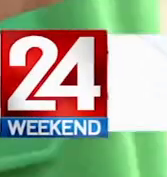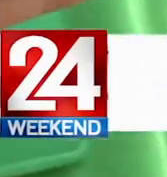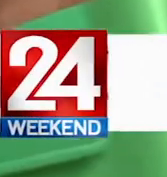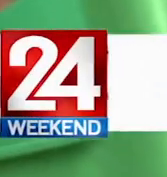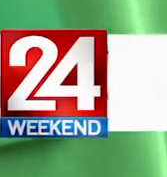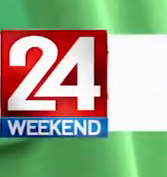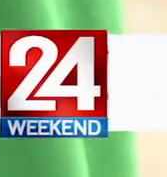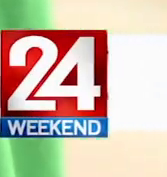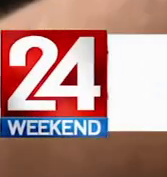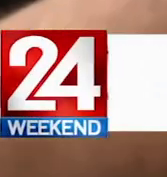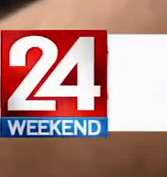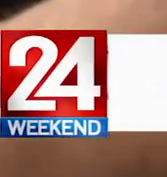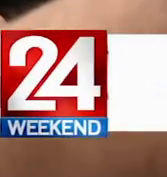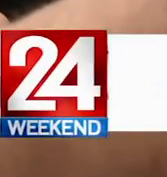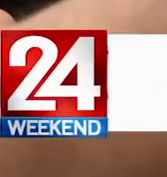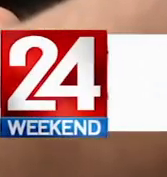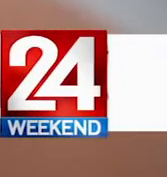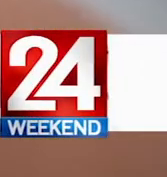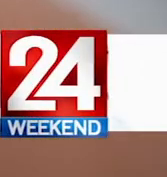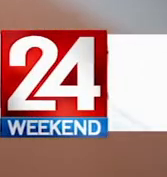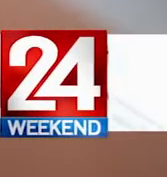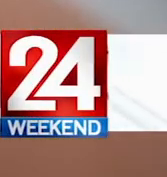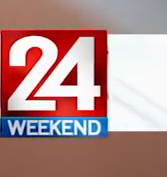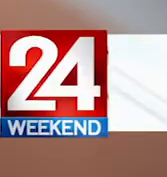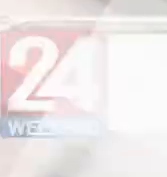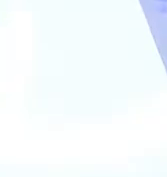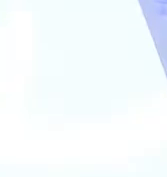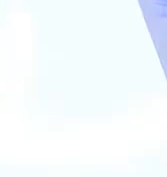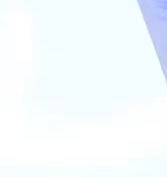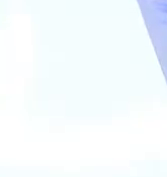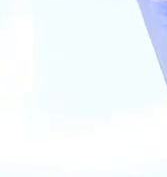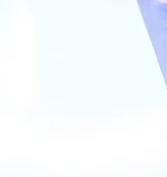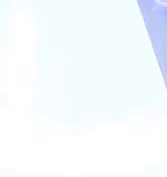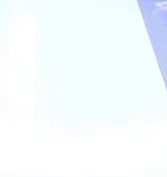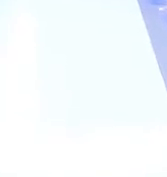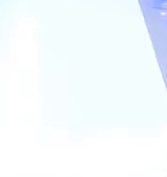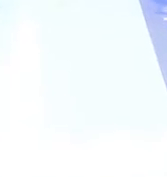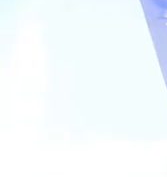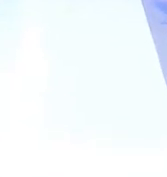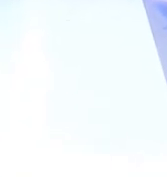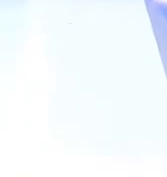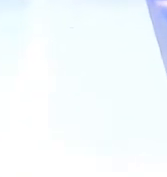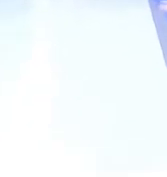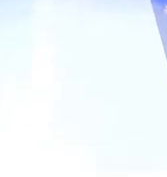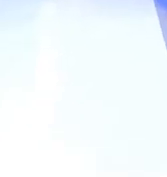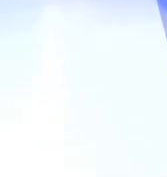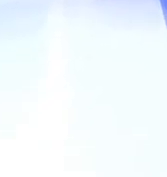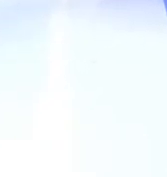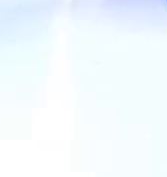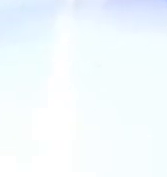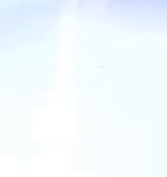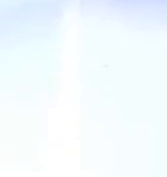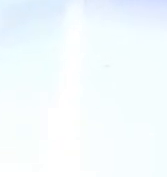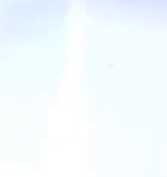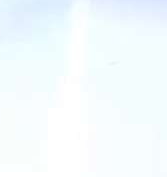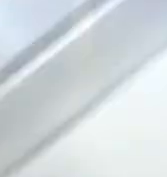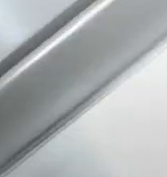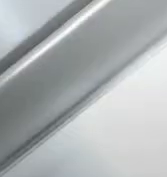ang mga experts sa bagong dagdag sa diksyonaryong kalsada. Tutuklan dito sa 24 Horas Weekend.